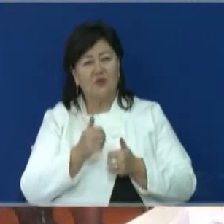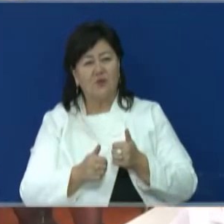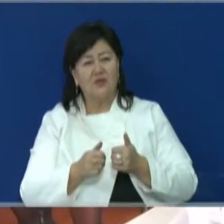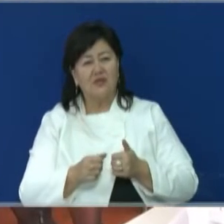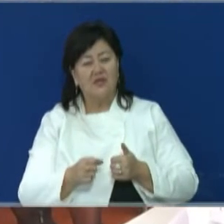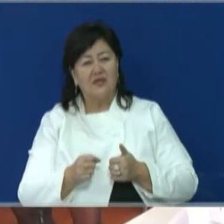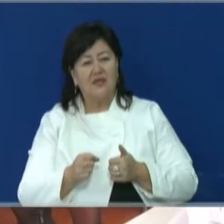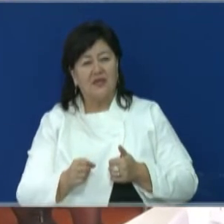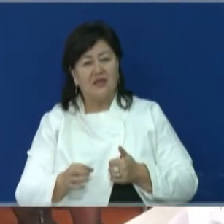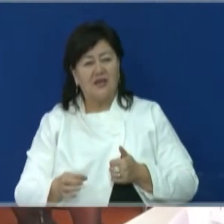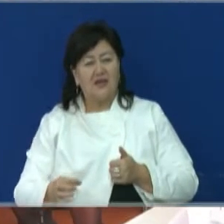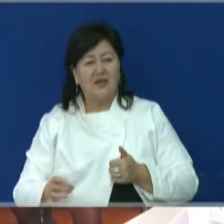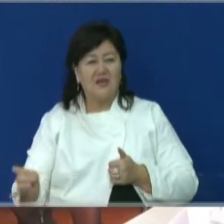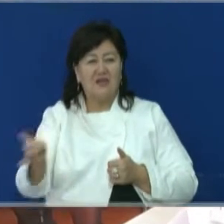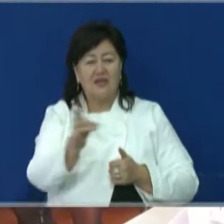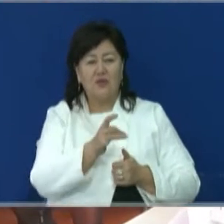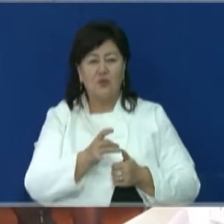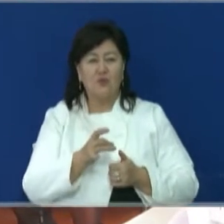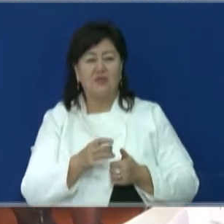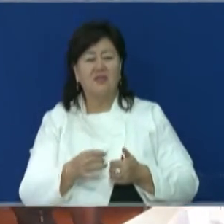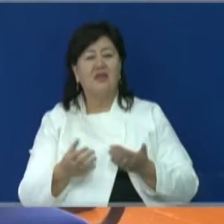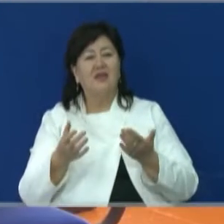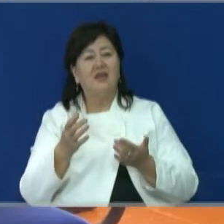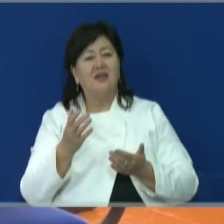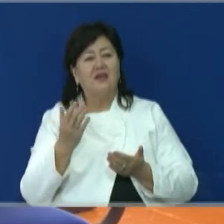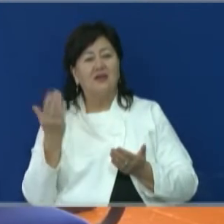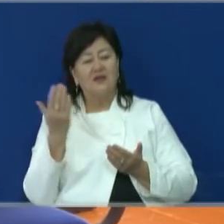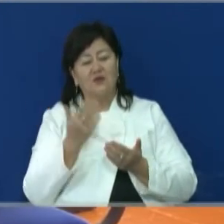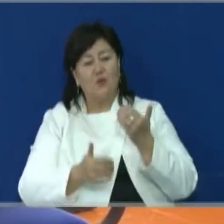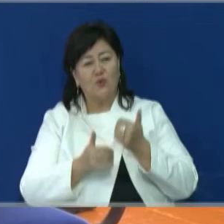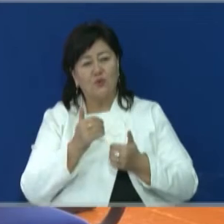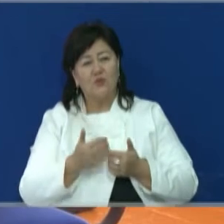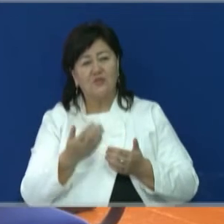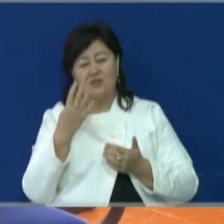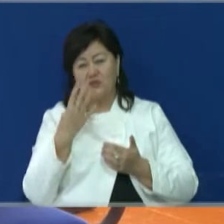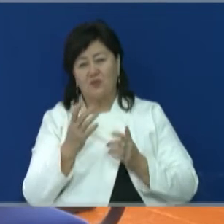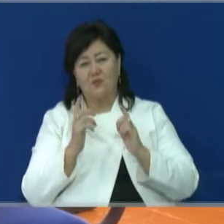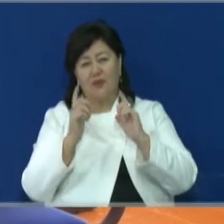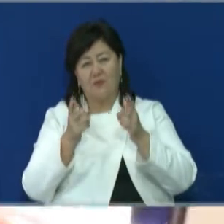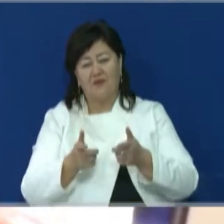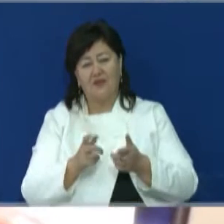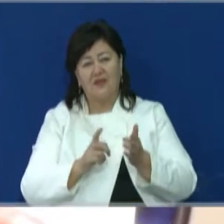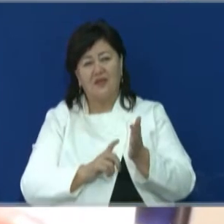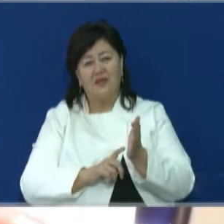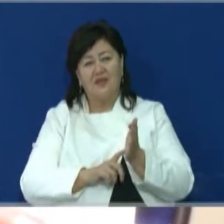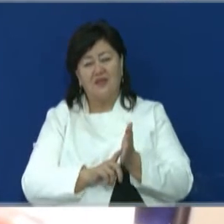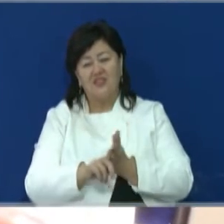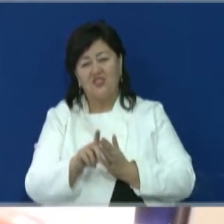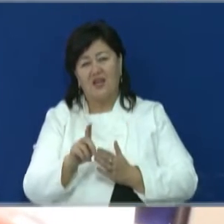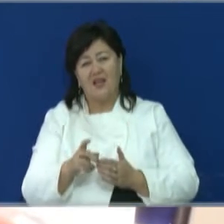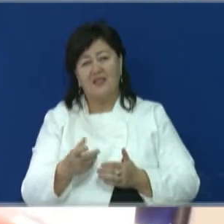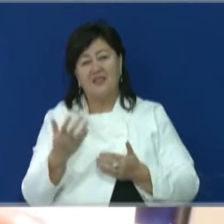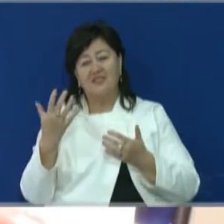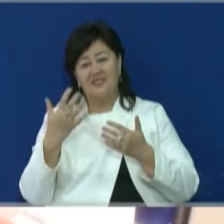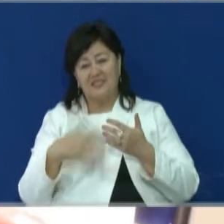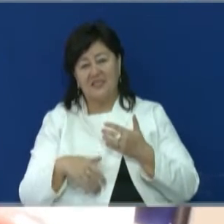және қалалық сайыстарда жеңімпаз атанған оқушылар өзара бақ сынады. Олар 4 аталым бойынша, яғни бастауыш сынып, орта сынып және жоғары